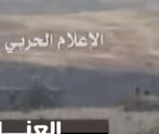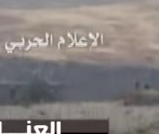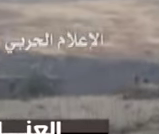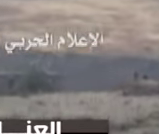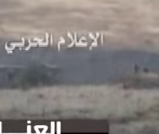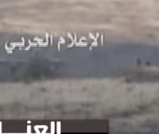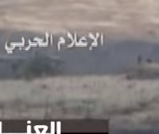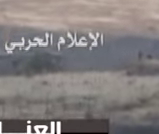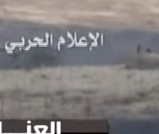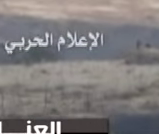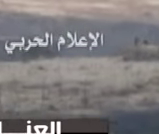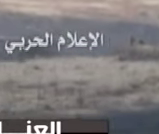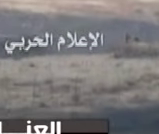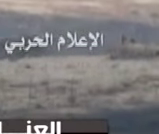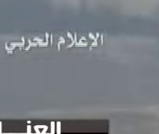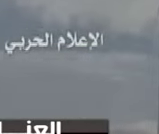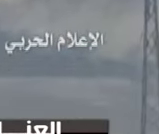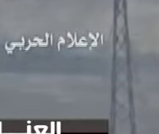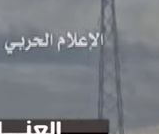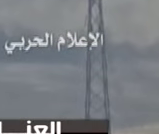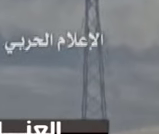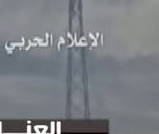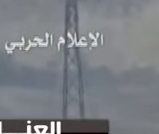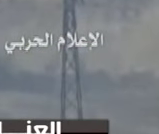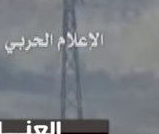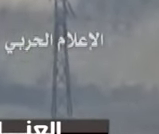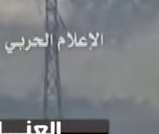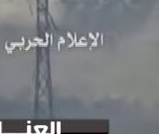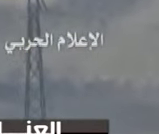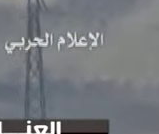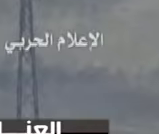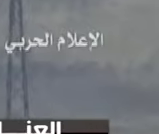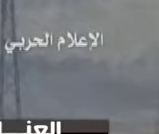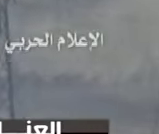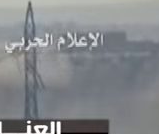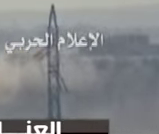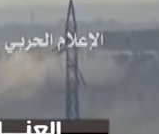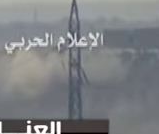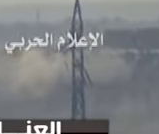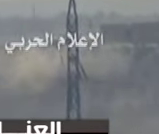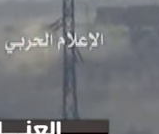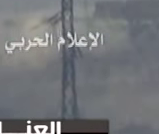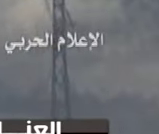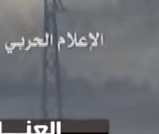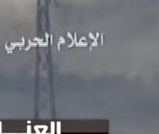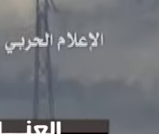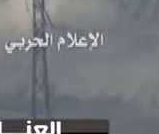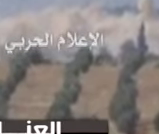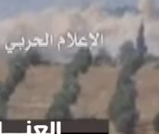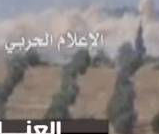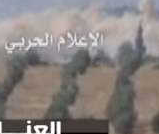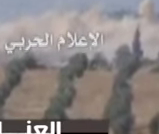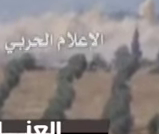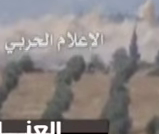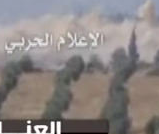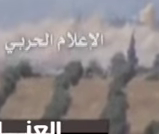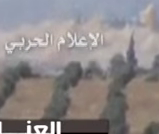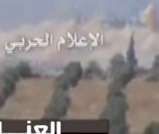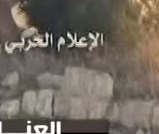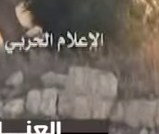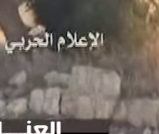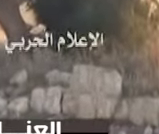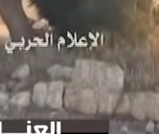واشنطن وموسكو تقرران تمديد سريان الهدنة في كل من حلب واللاذقية في انتظار احترام شامل لوقف الأعمال القتالية في